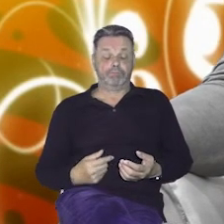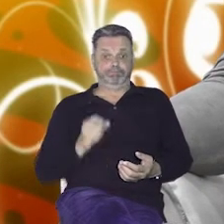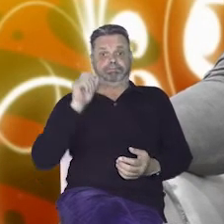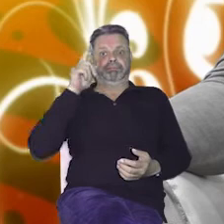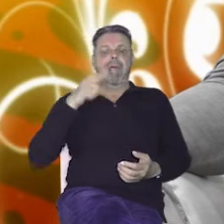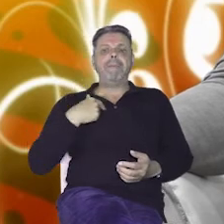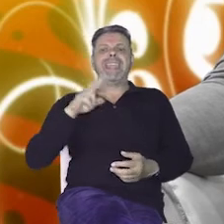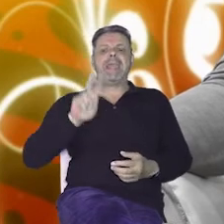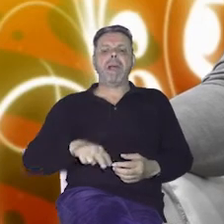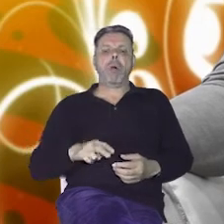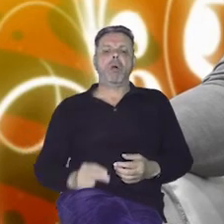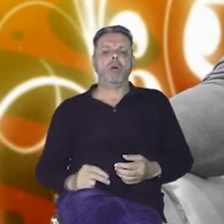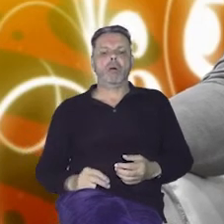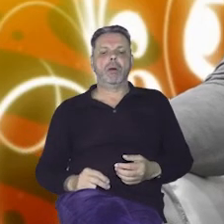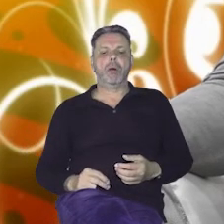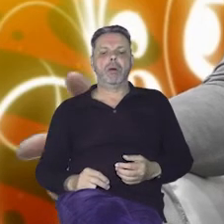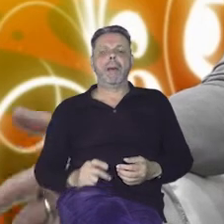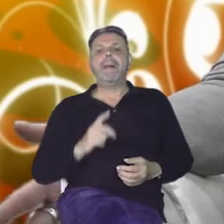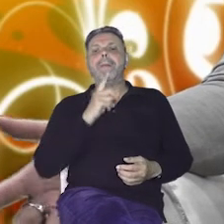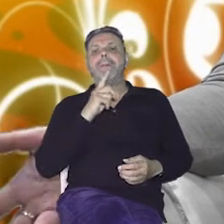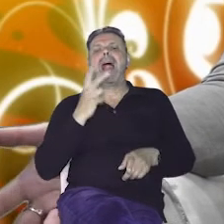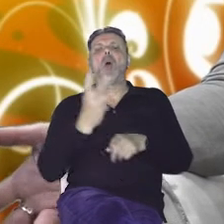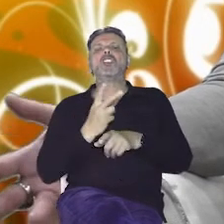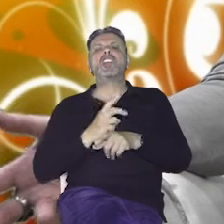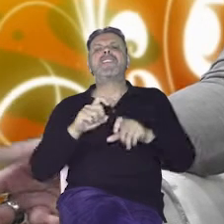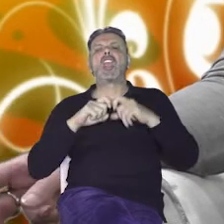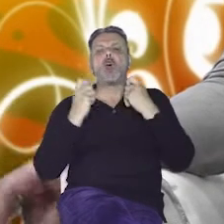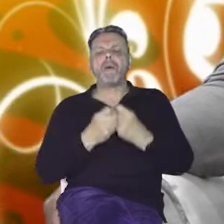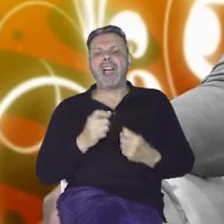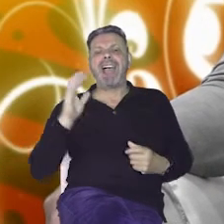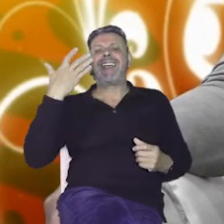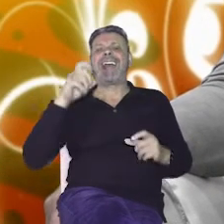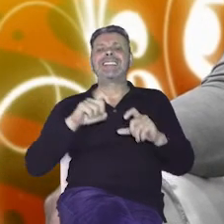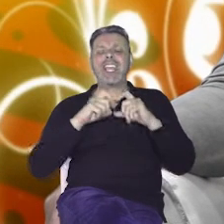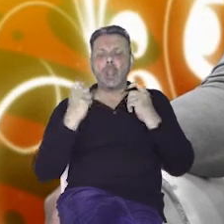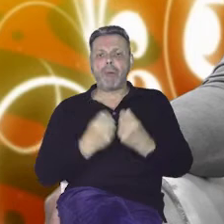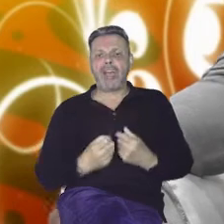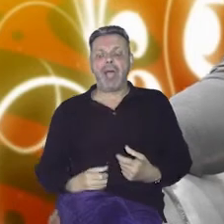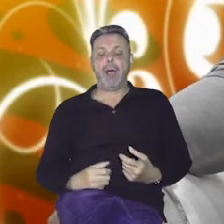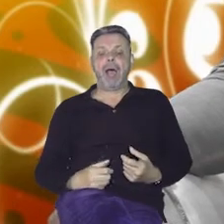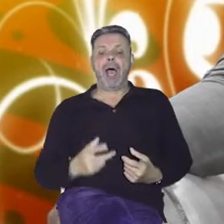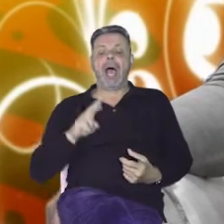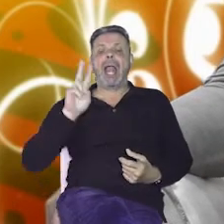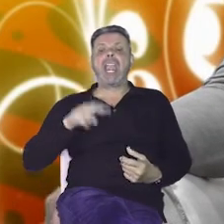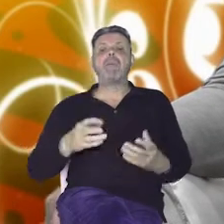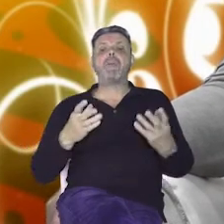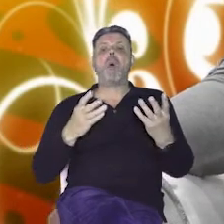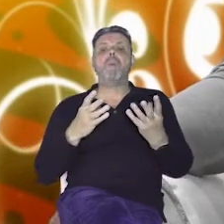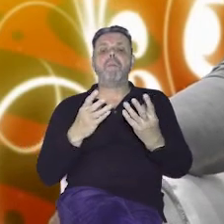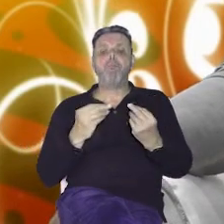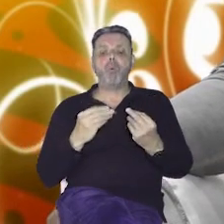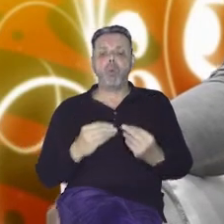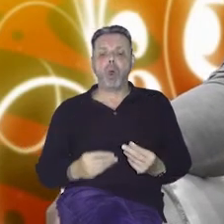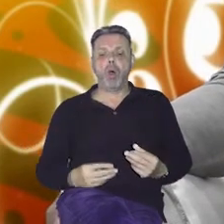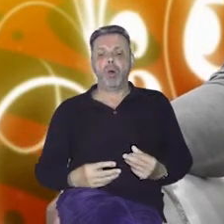imamo u stvari premalo državnih domova i gradskih domova, ali imamo jako puno, znači